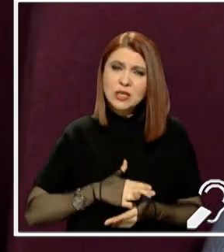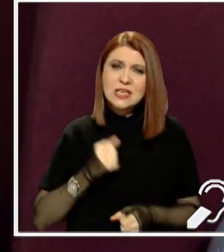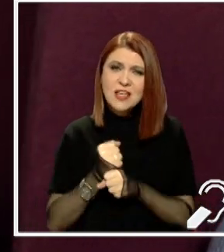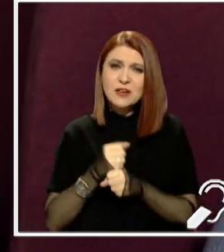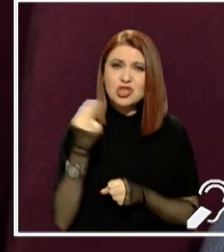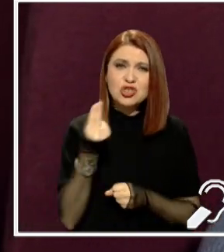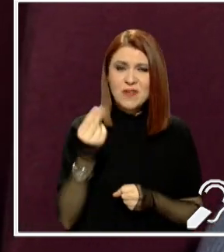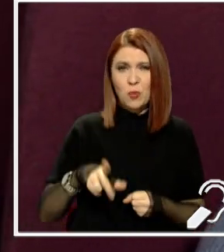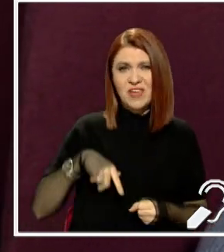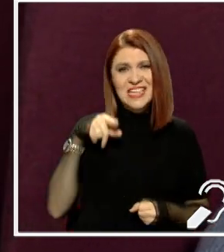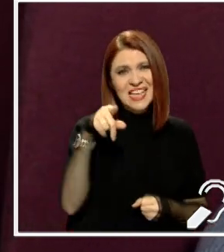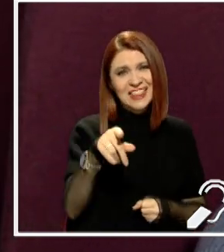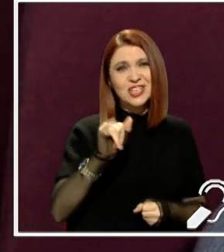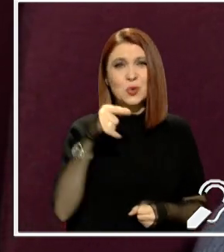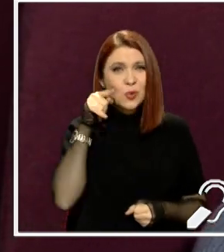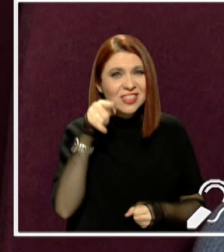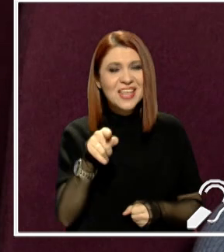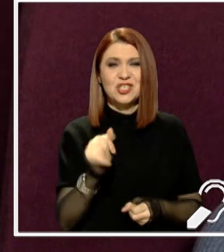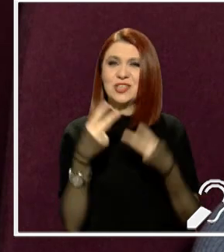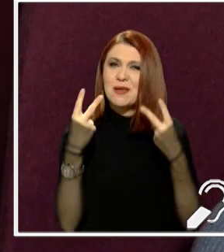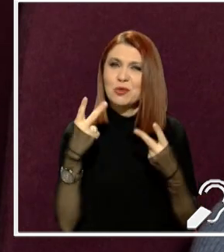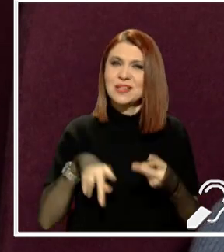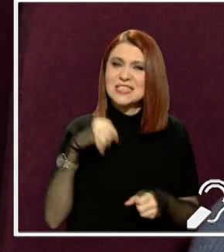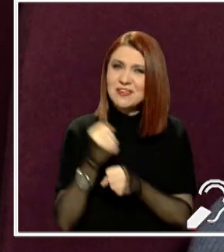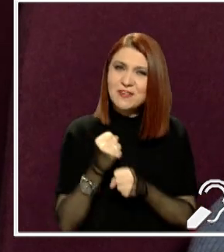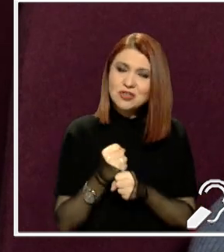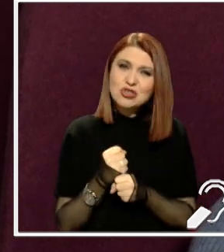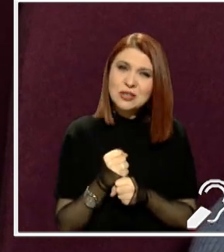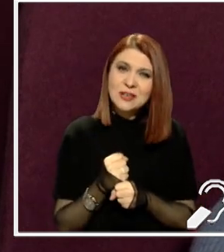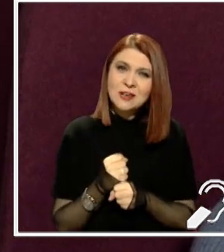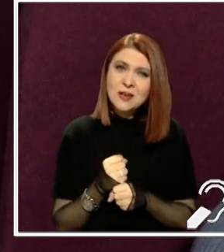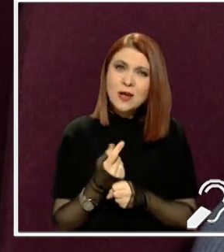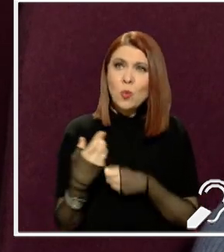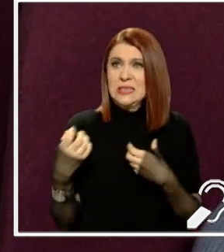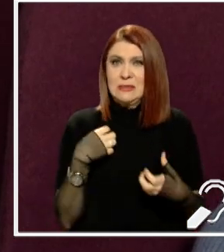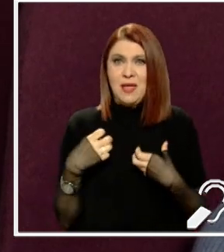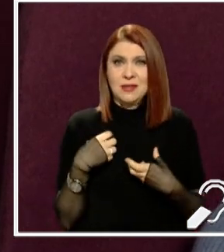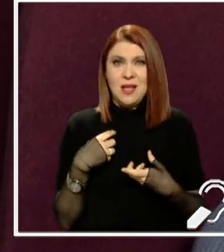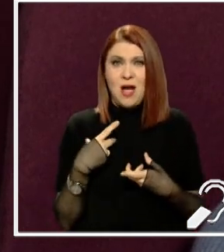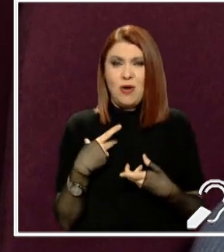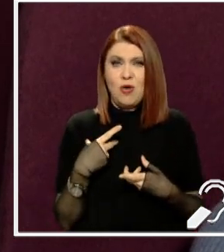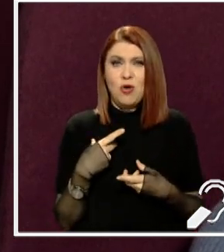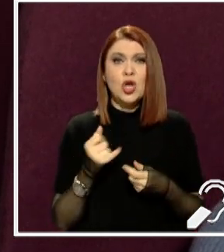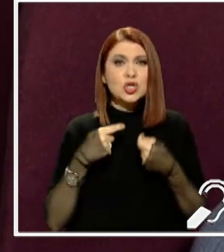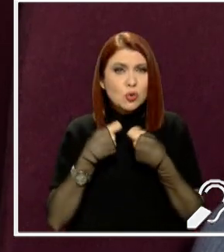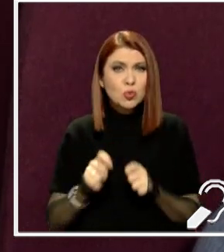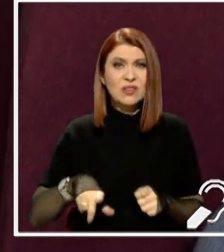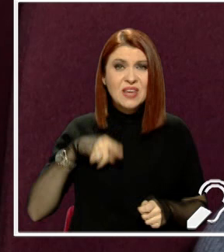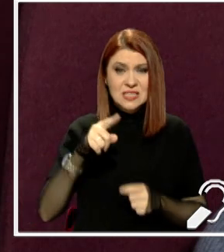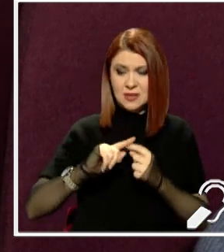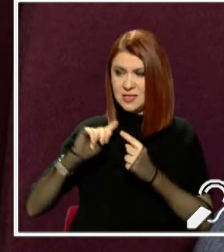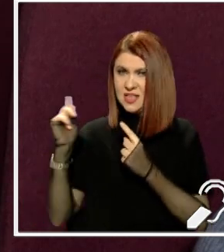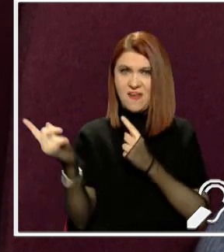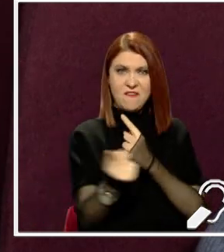de a face ceva cu viața ta și cu tine, și cât de important este să faci un spectacol sau un produs, și cum toată viața ta se învârte în